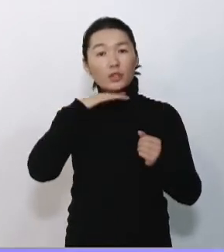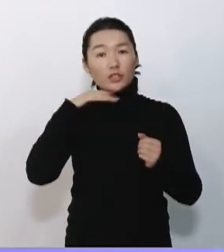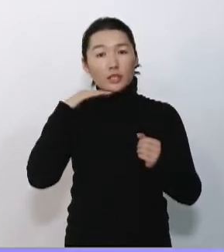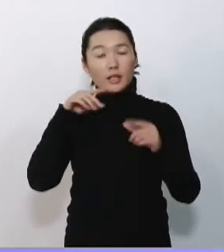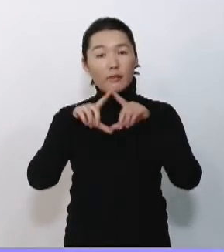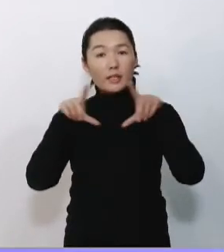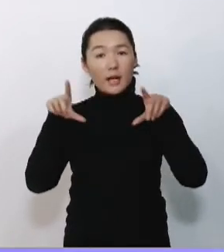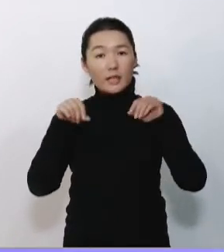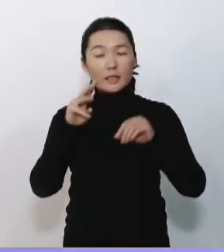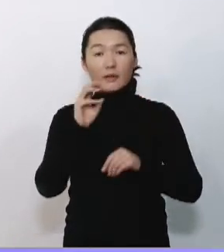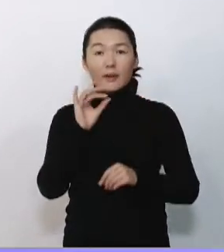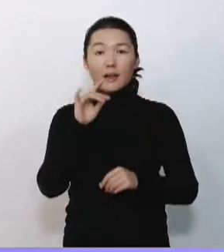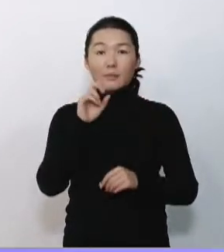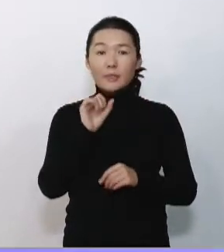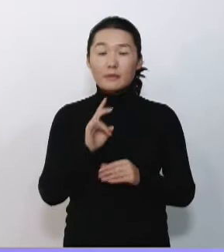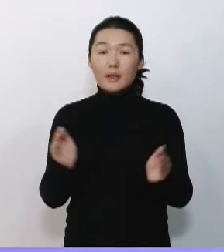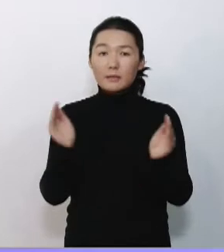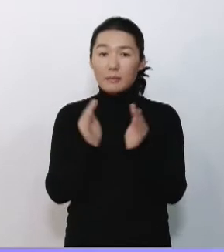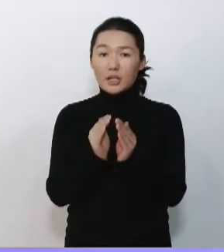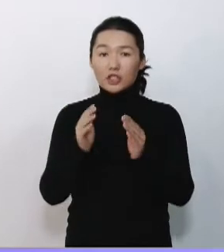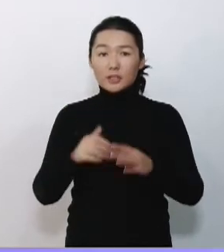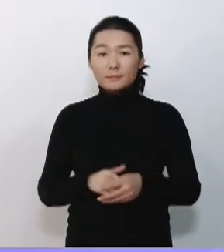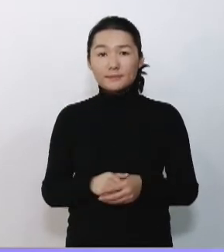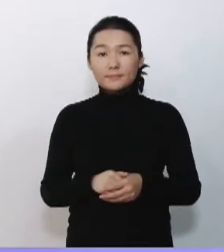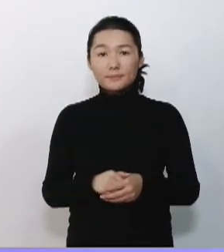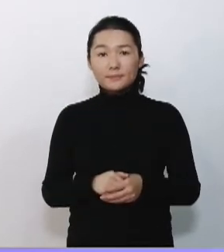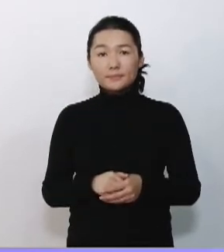а Мерлан меньше.